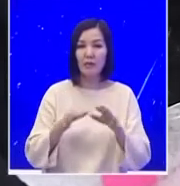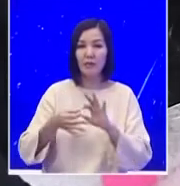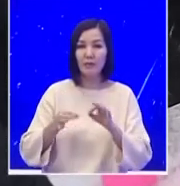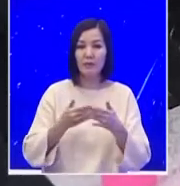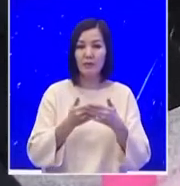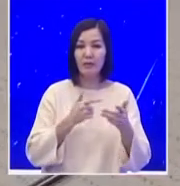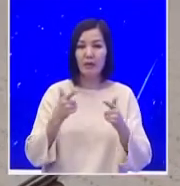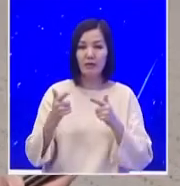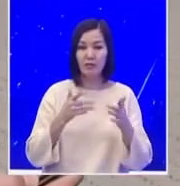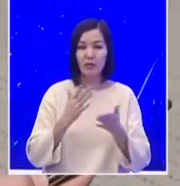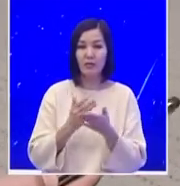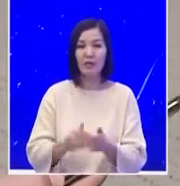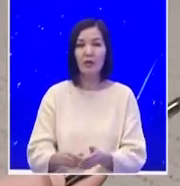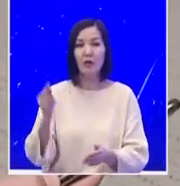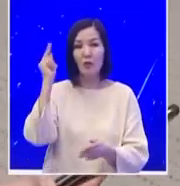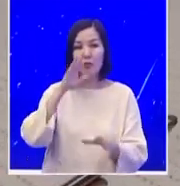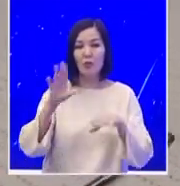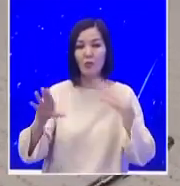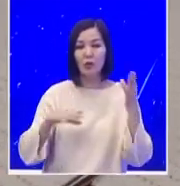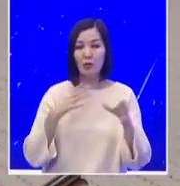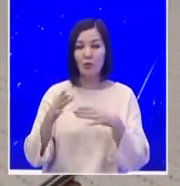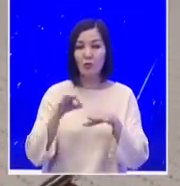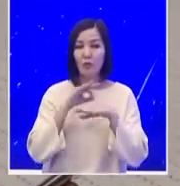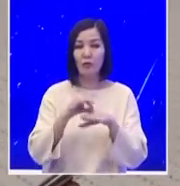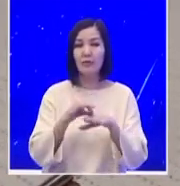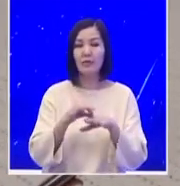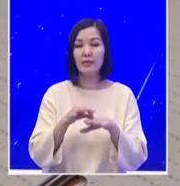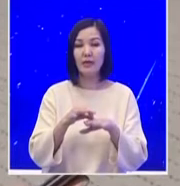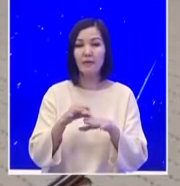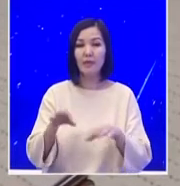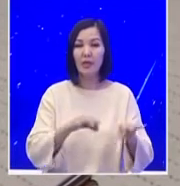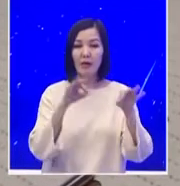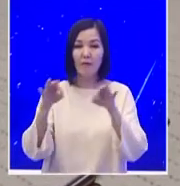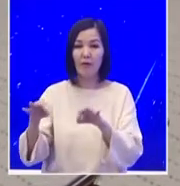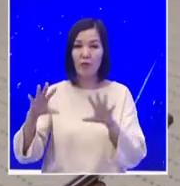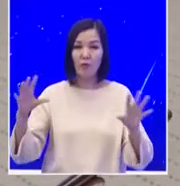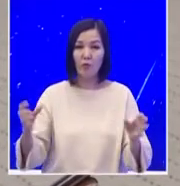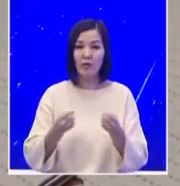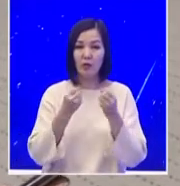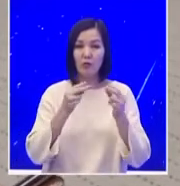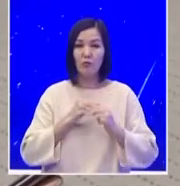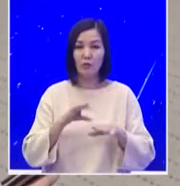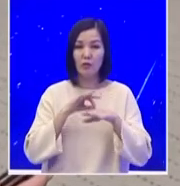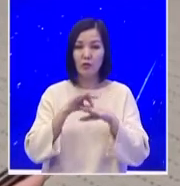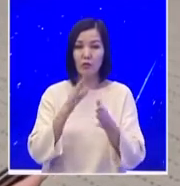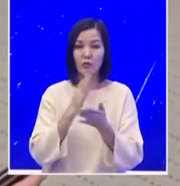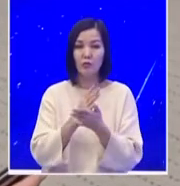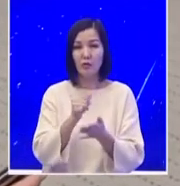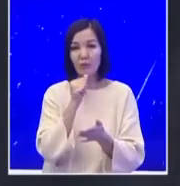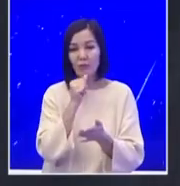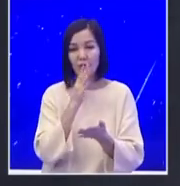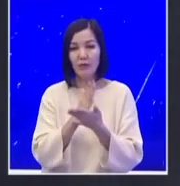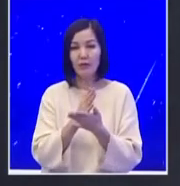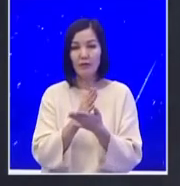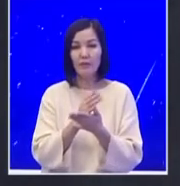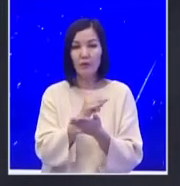дайындығын көрсетті. Оқу жаттығу барысында эвакуациялық жұмыстарын жүргізіп жатырмыз. Сіздер жаңа